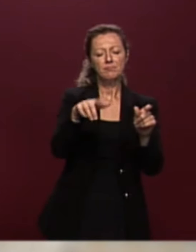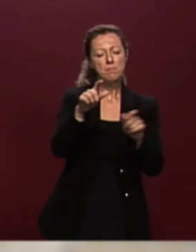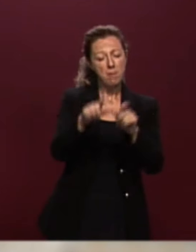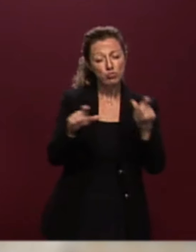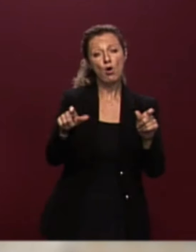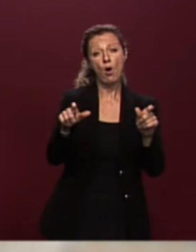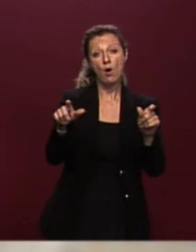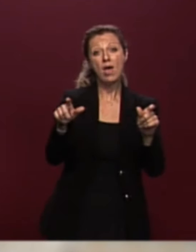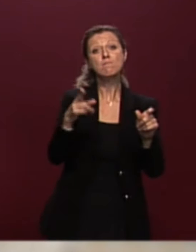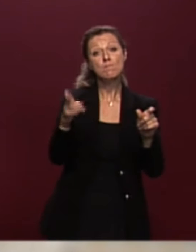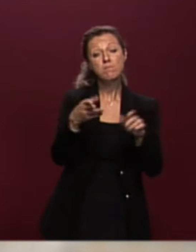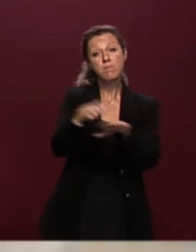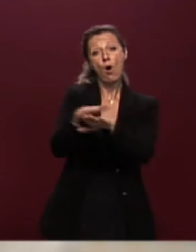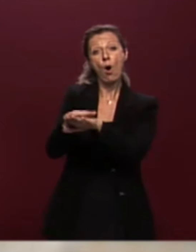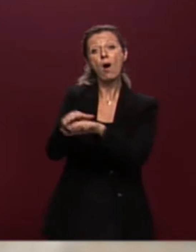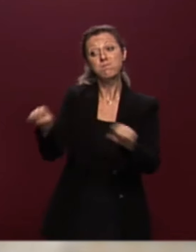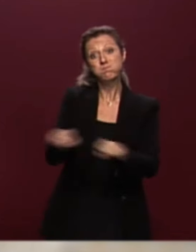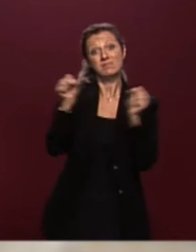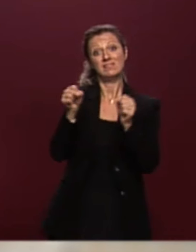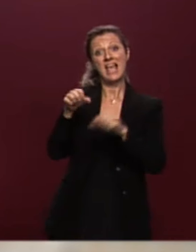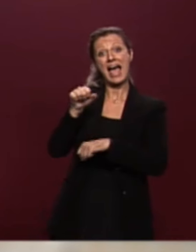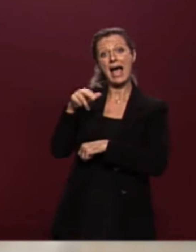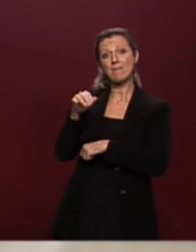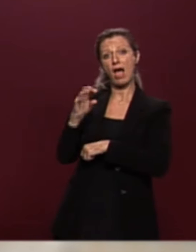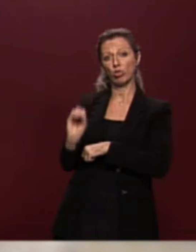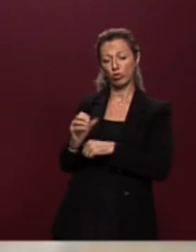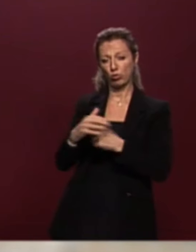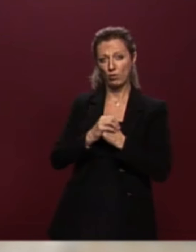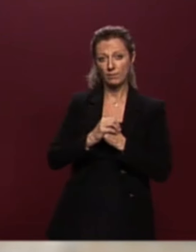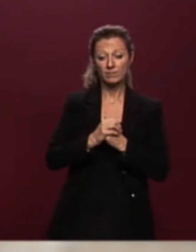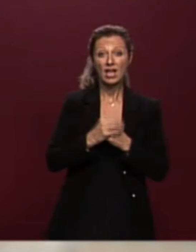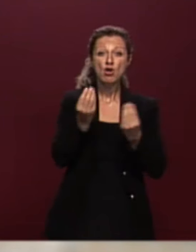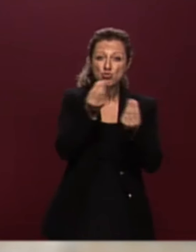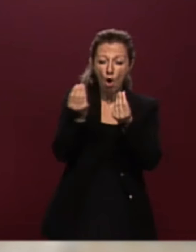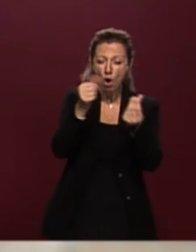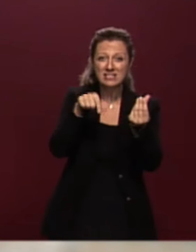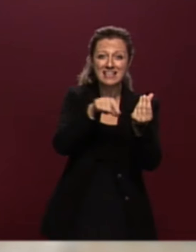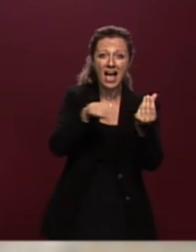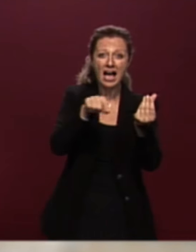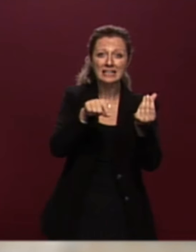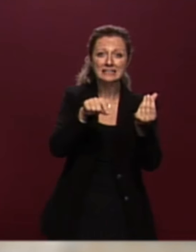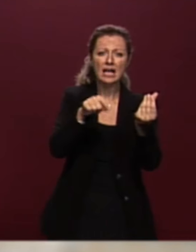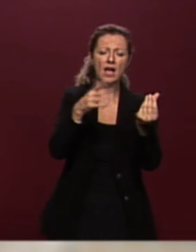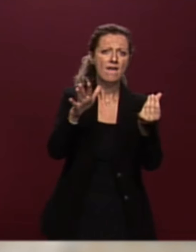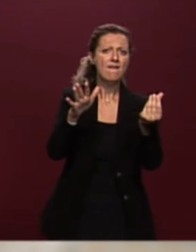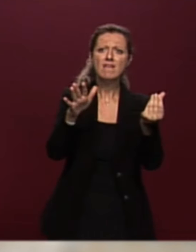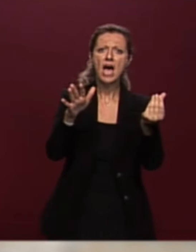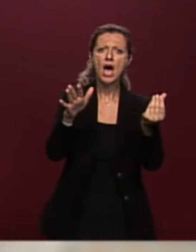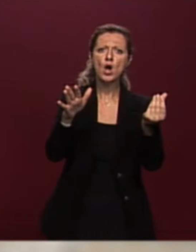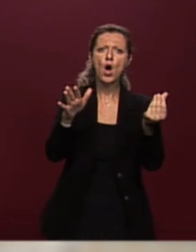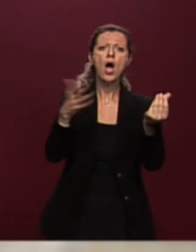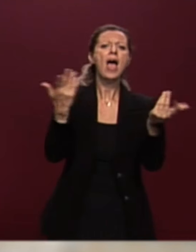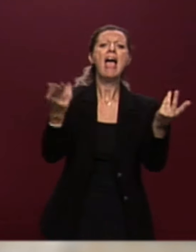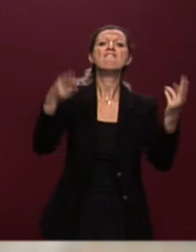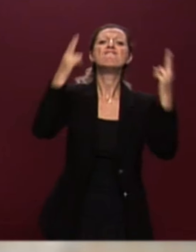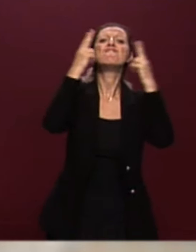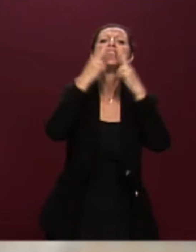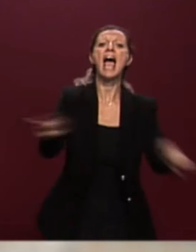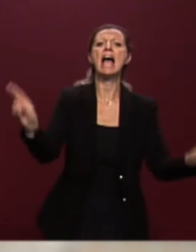per l'amianto, sostanza che, nonostante sia bandita,